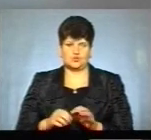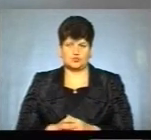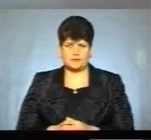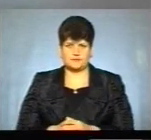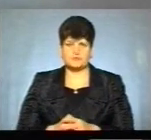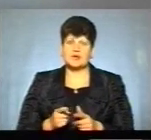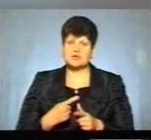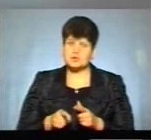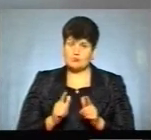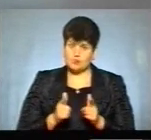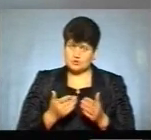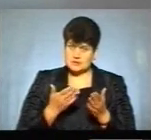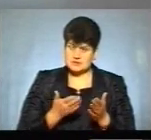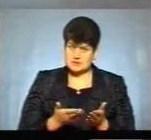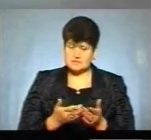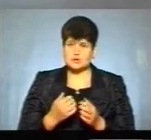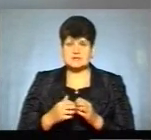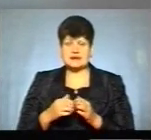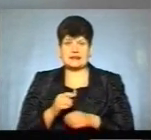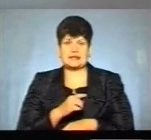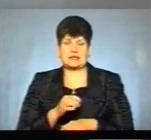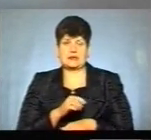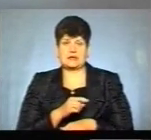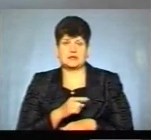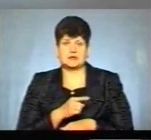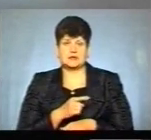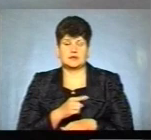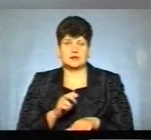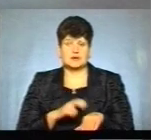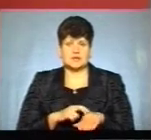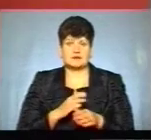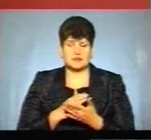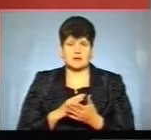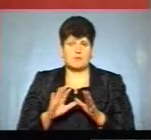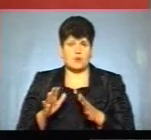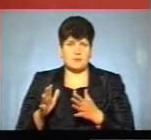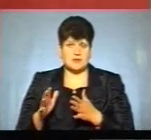Чи погоджуєтесь ви з тим, що серед лікарів є такий момент із питанням